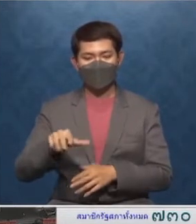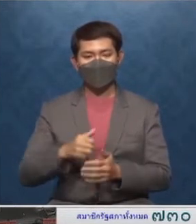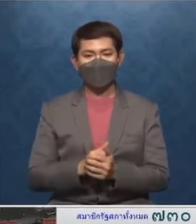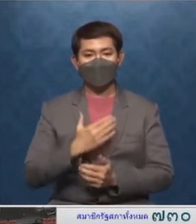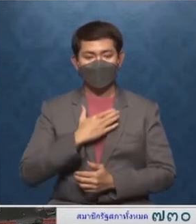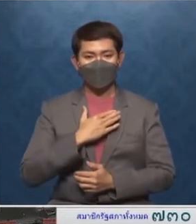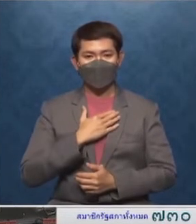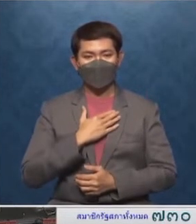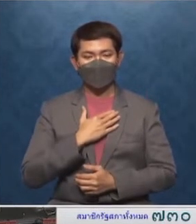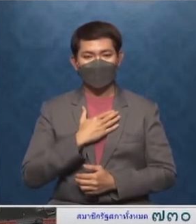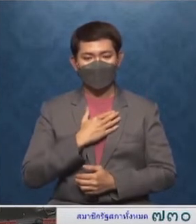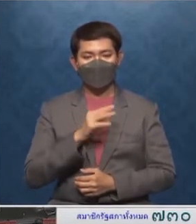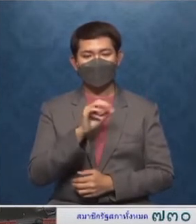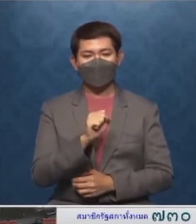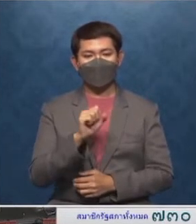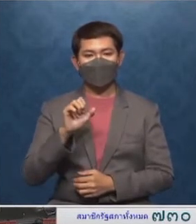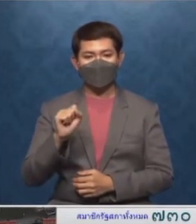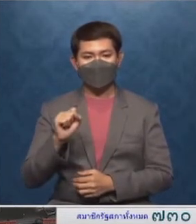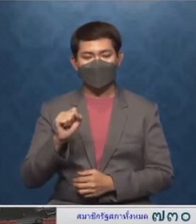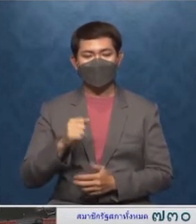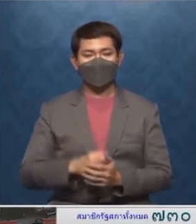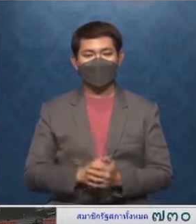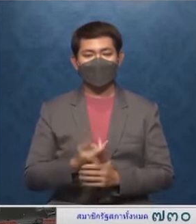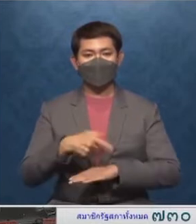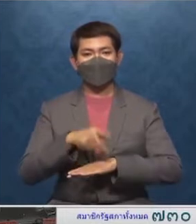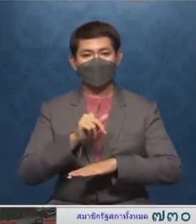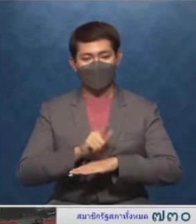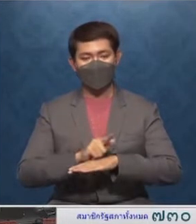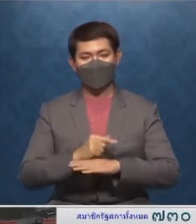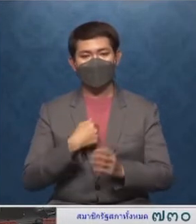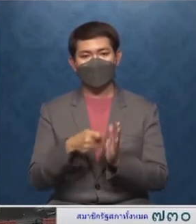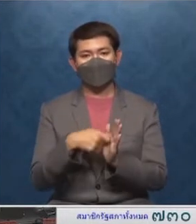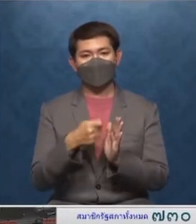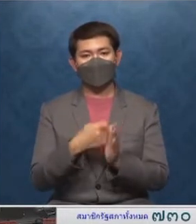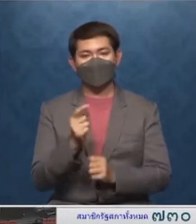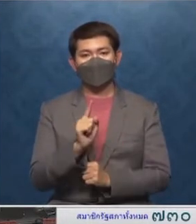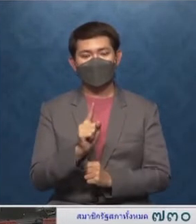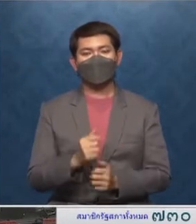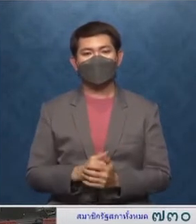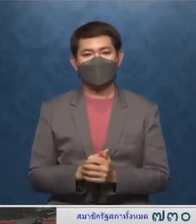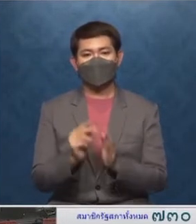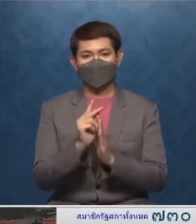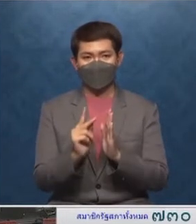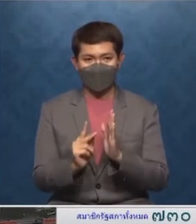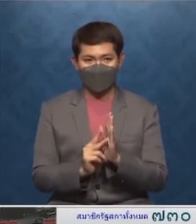านะรัฐสภาสมาชิกรัฐสภาท่านประธานครับที่มาที่ไปของร่างกฎหมายฉ